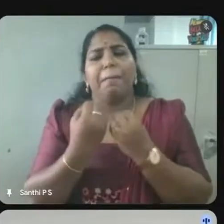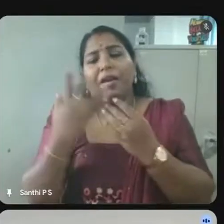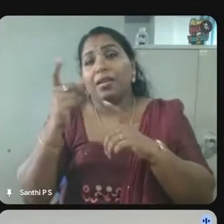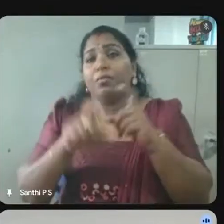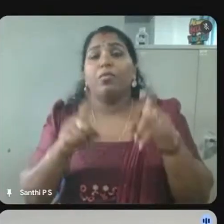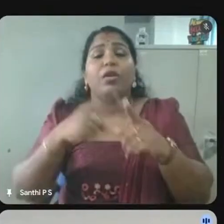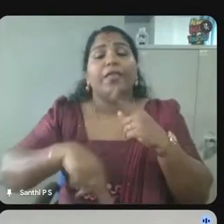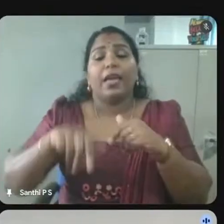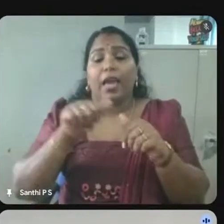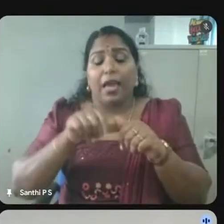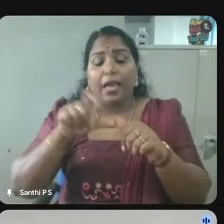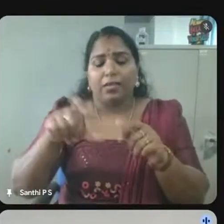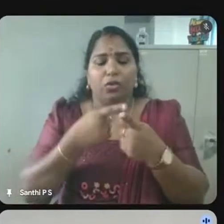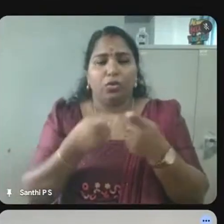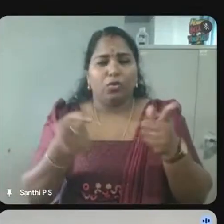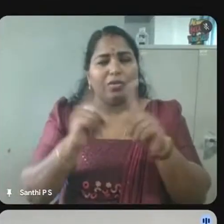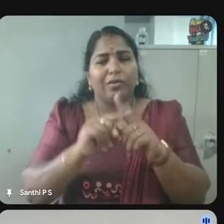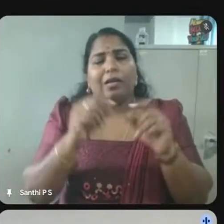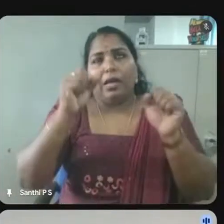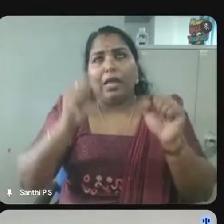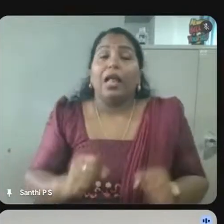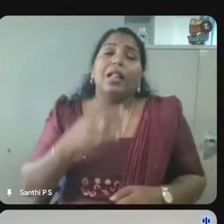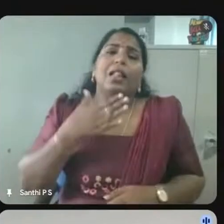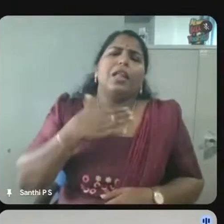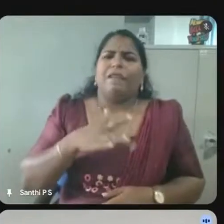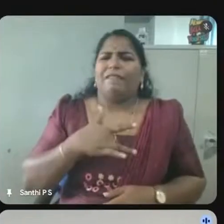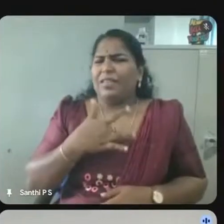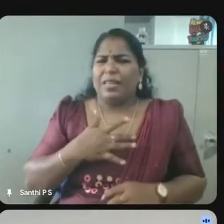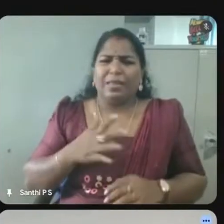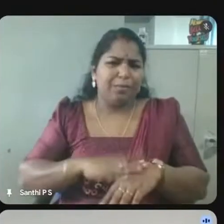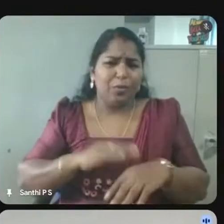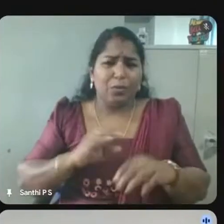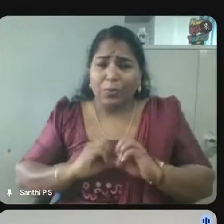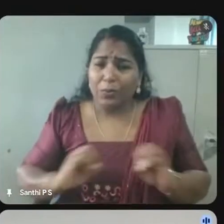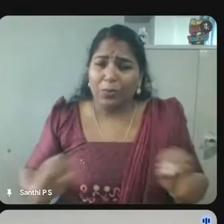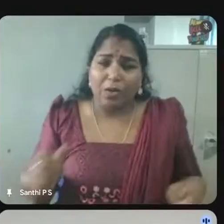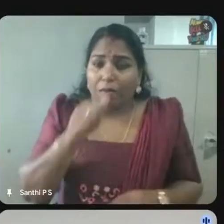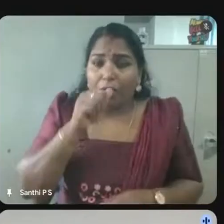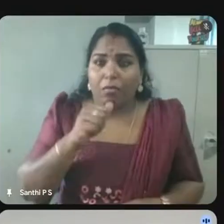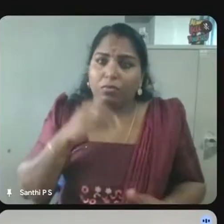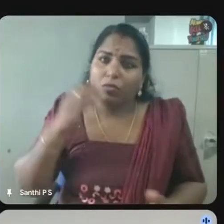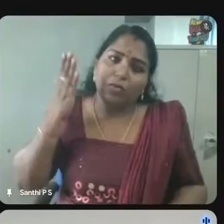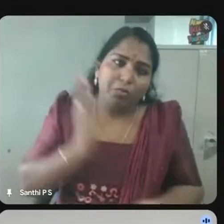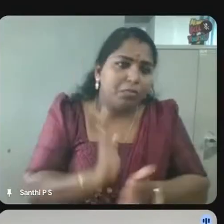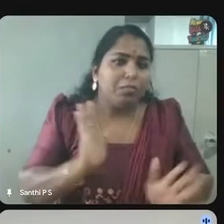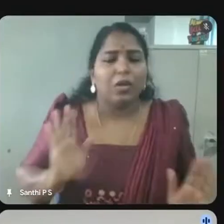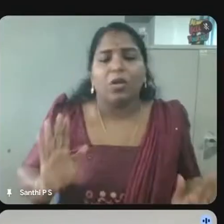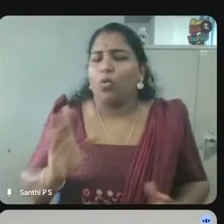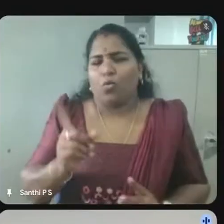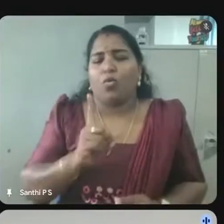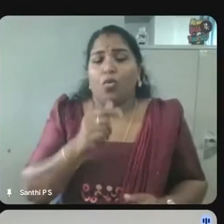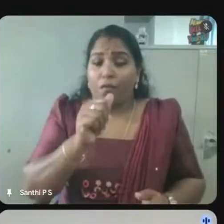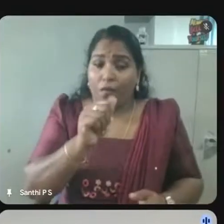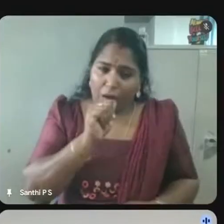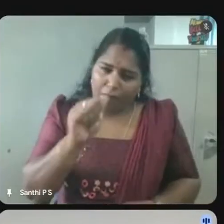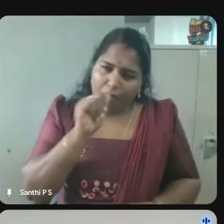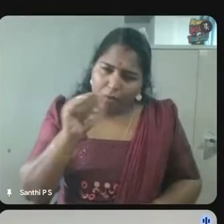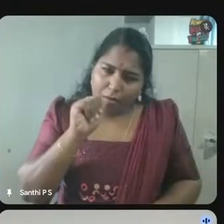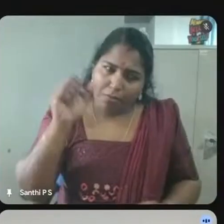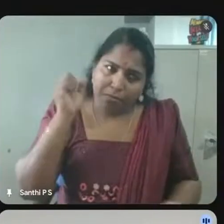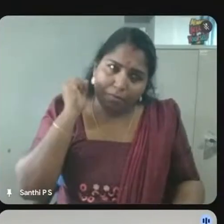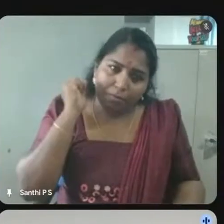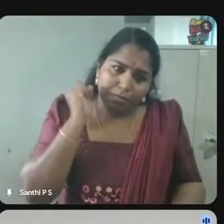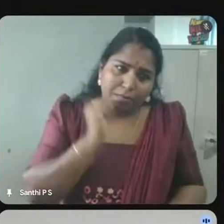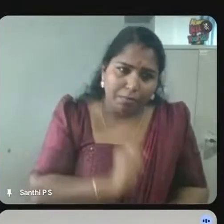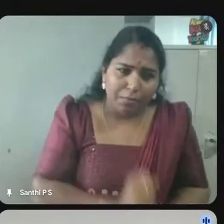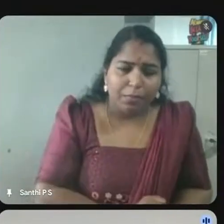ഇരിക്കുന്നതുകൊണ്ട് തേഴ്സ്റ്റ് നമുക്ക് അറിയില്ല, ദാഹം നമുക്ക് തിരിച്ചറിയാൻ പറ്റില്ല. പക്ഷെ നമ്മൾ വെള്ളം ധാരാളം കുടിക്കണം. അതുപോലെ ആർട്ടിഫിഷ്യൽ ടിയർ